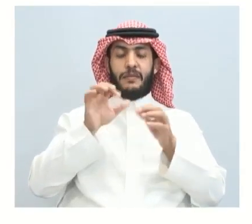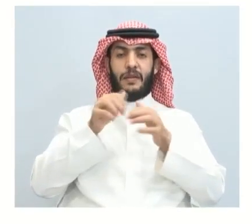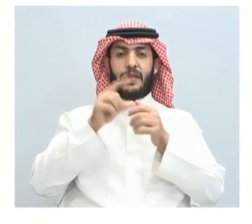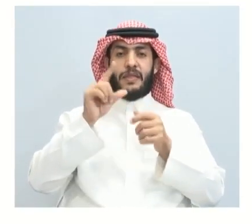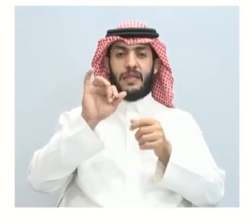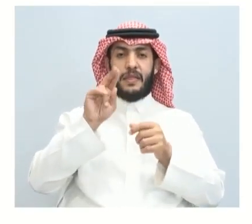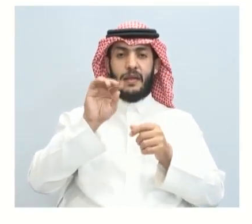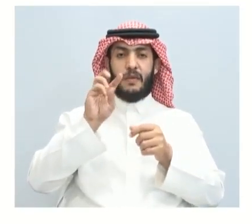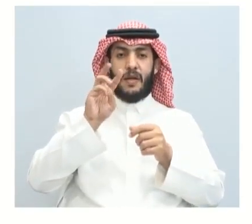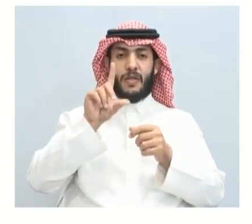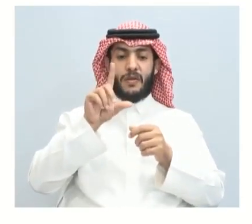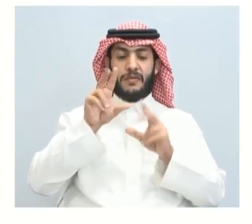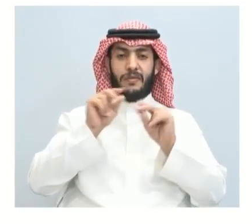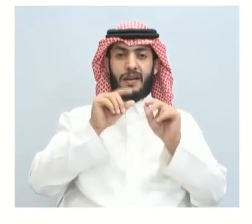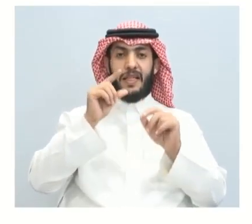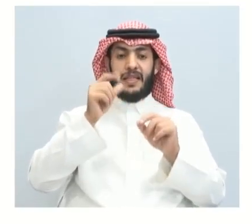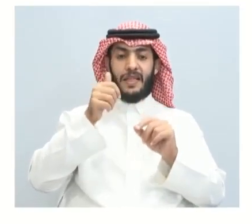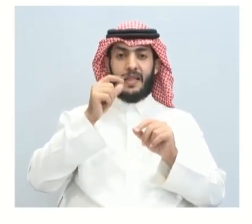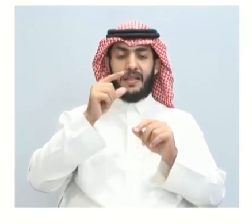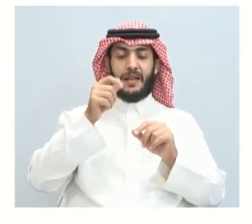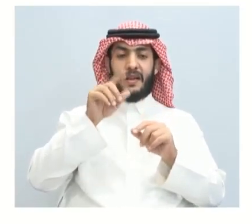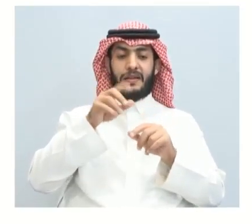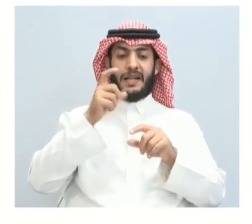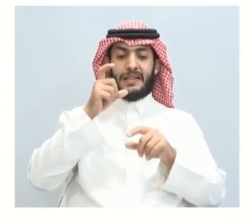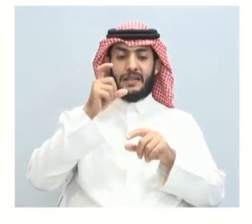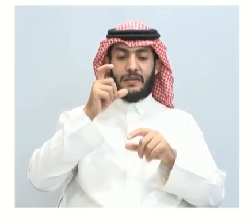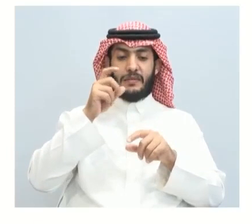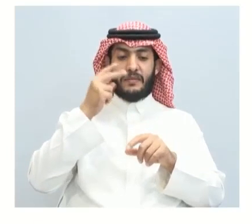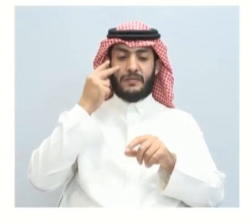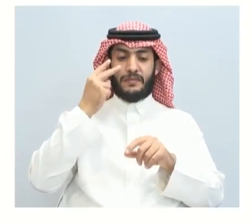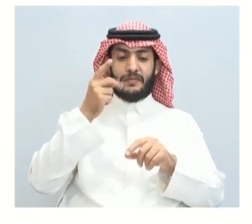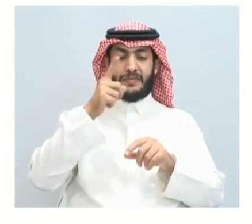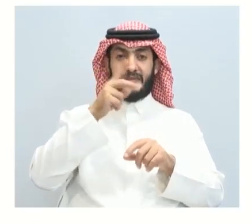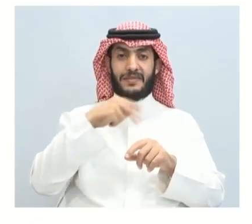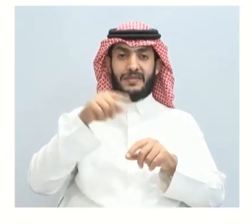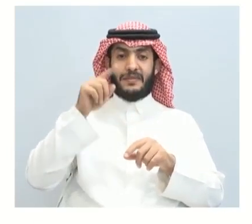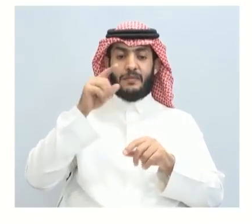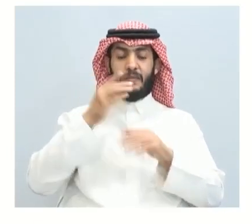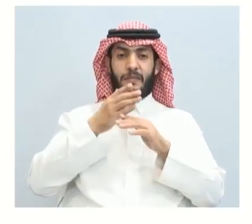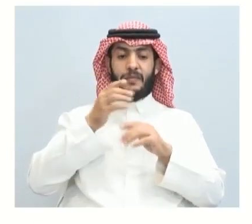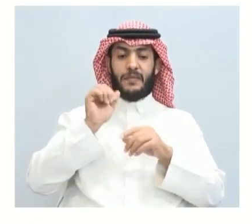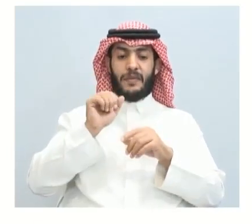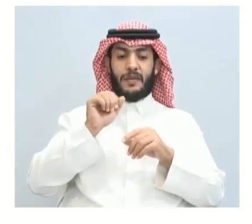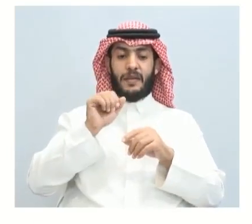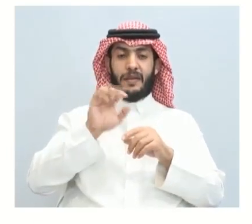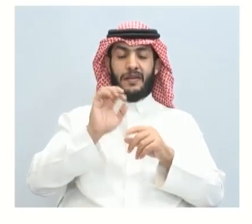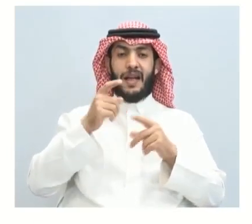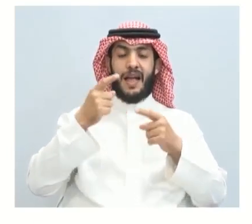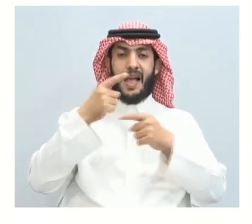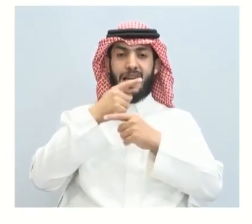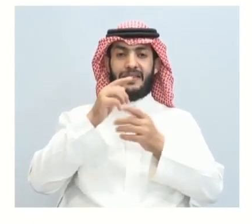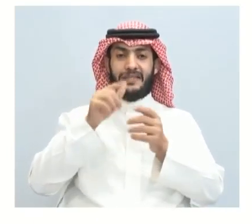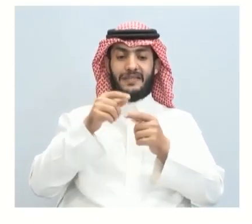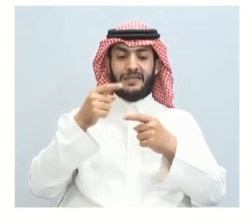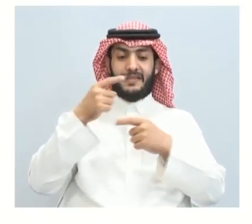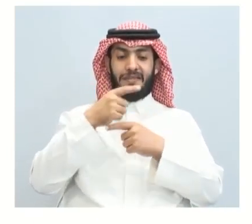التماثل فالدال الاصليه هي الداله الزرقاء مثل ما هي ظاهره امامنا اما الداله المعكوسه